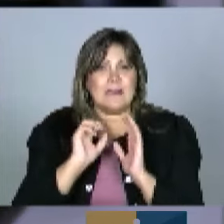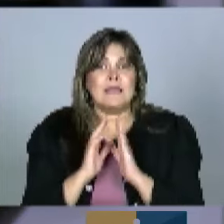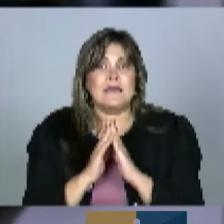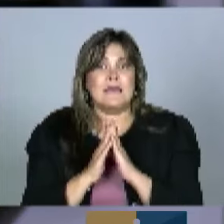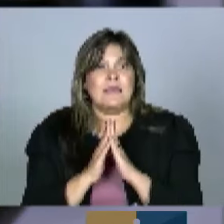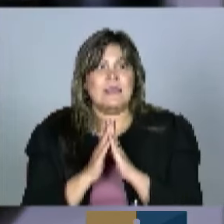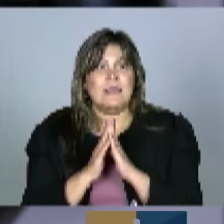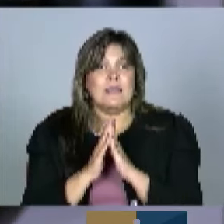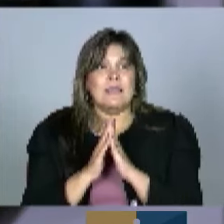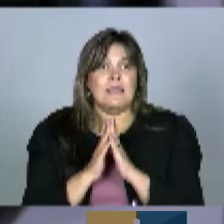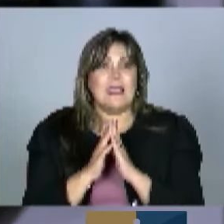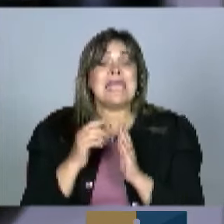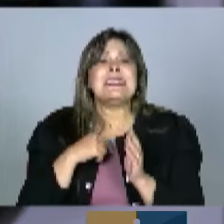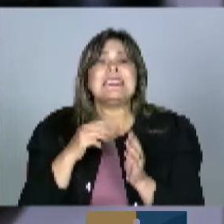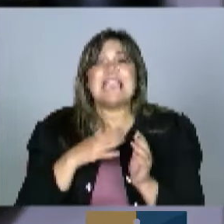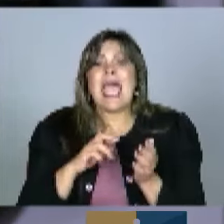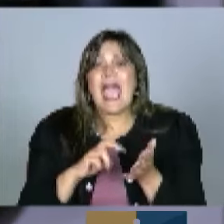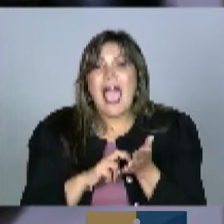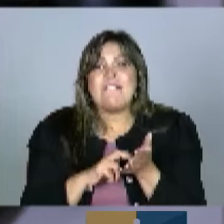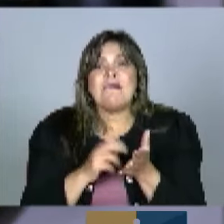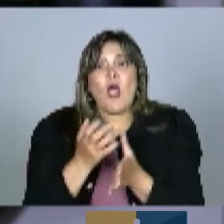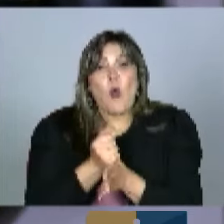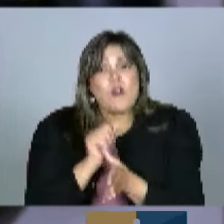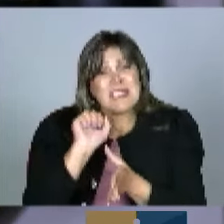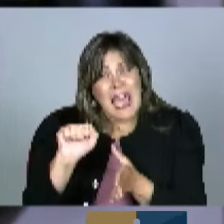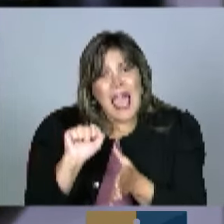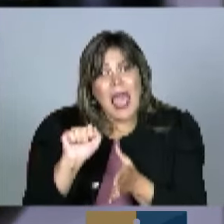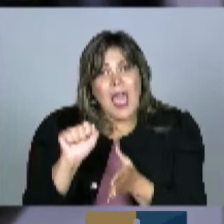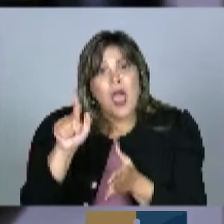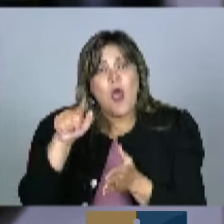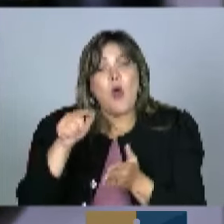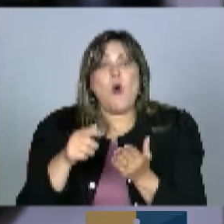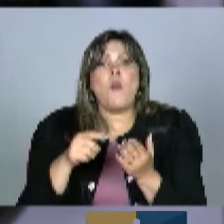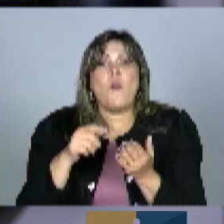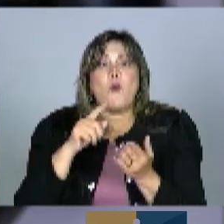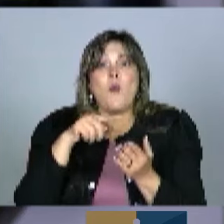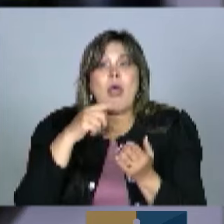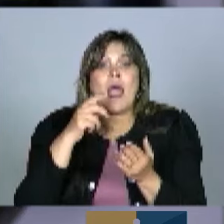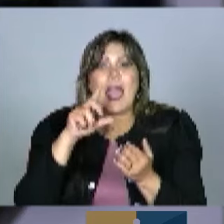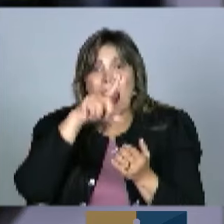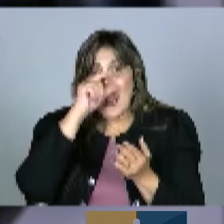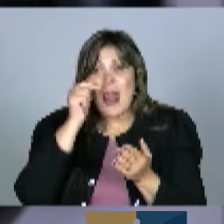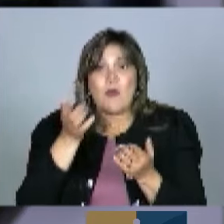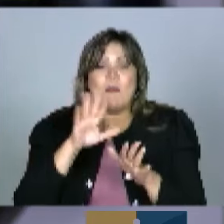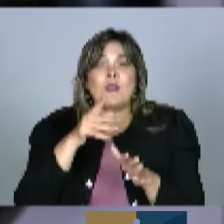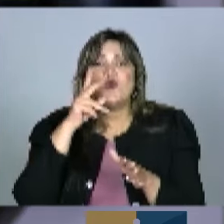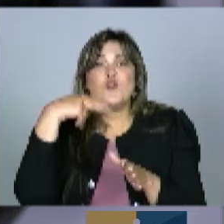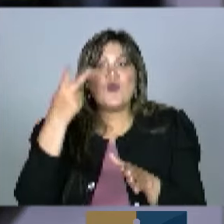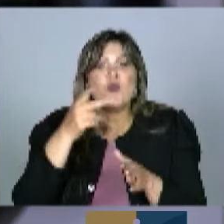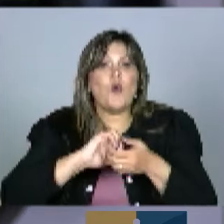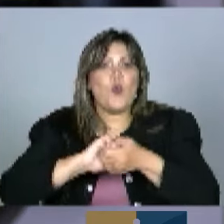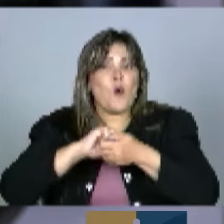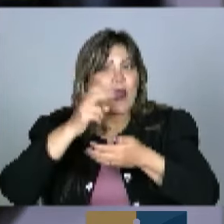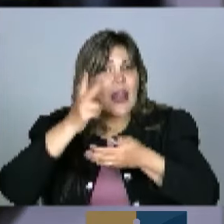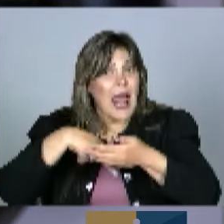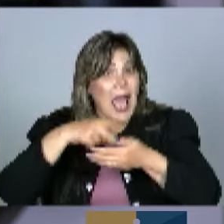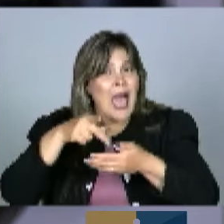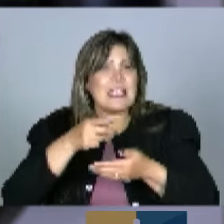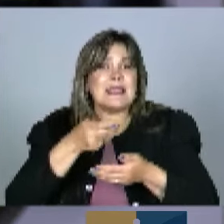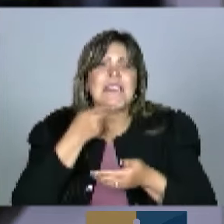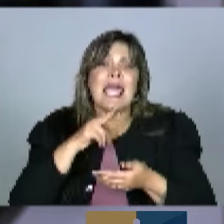اه انت خايفه من الطعن بالصوريه يعني بعد انا خايفه مثلا جوزها لو حصل لها حاجه يطعن في العقد ده ممكن ولا